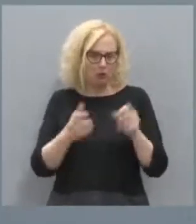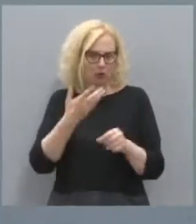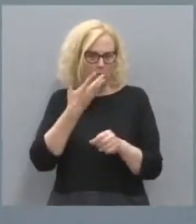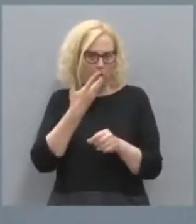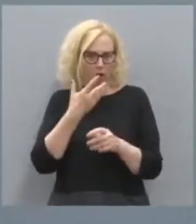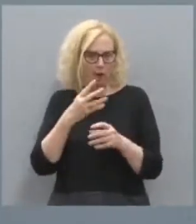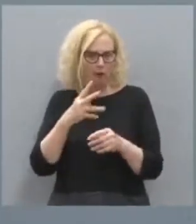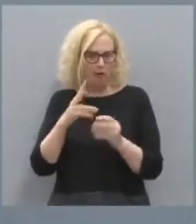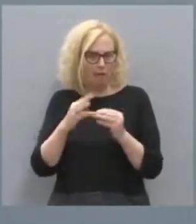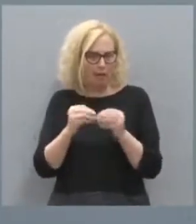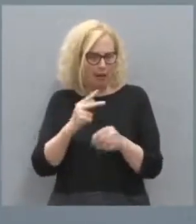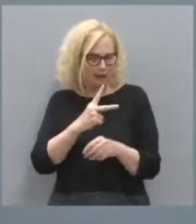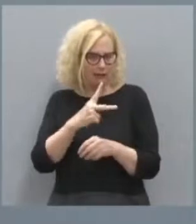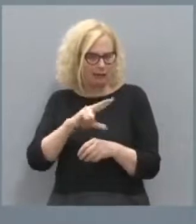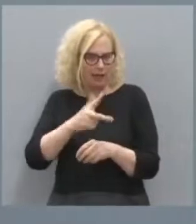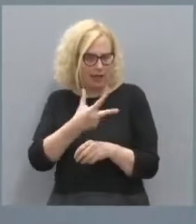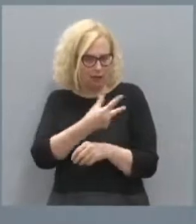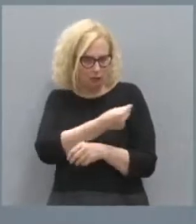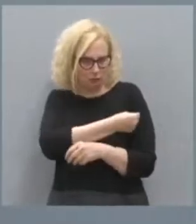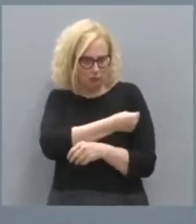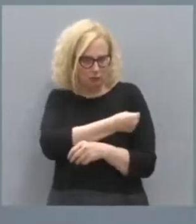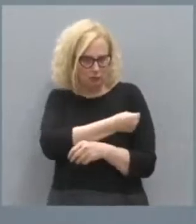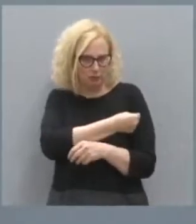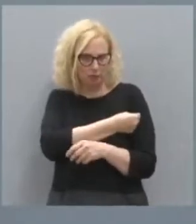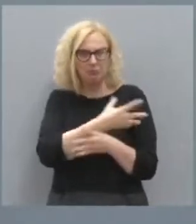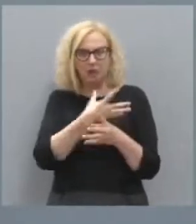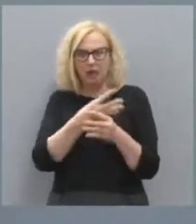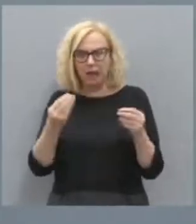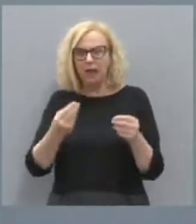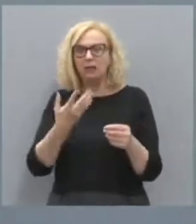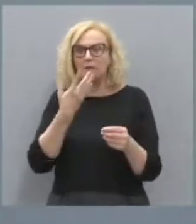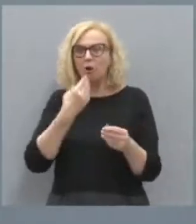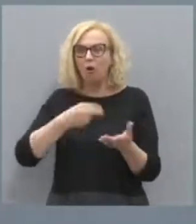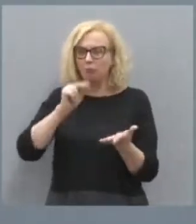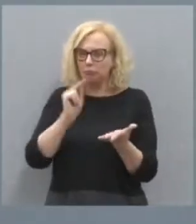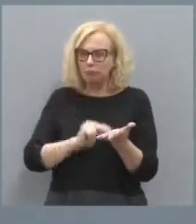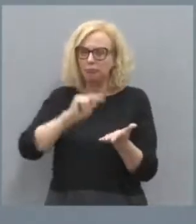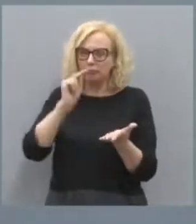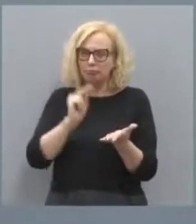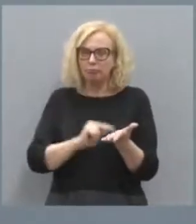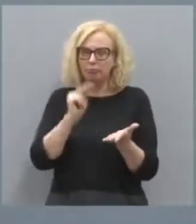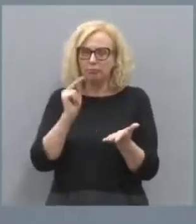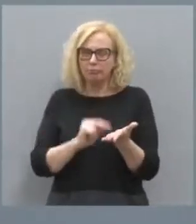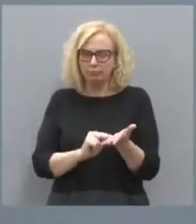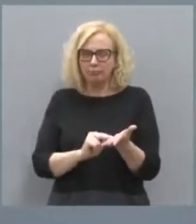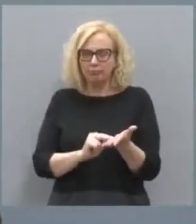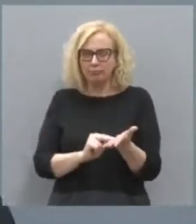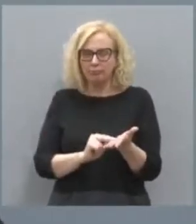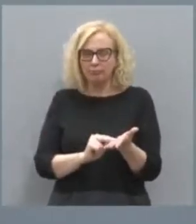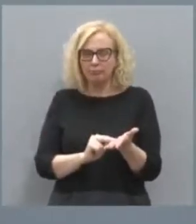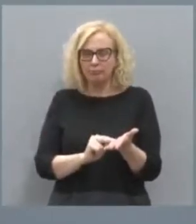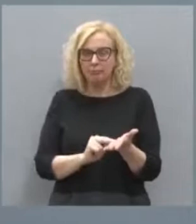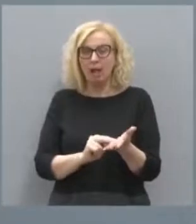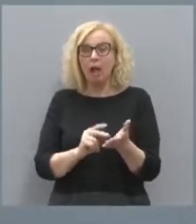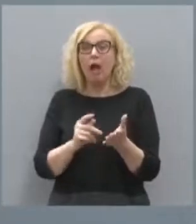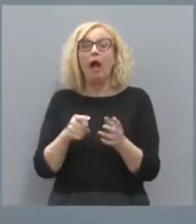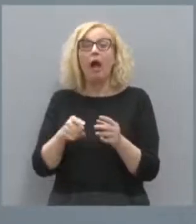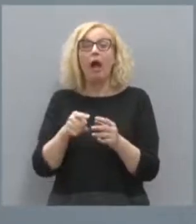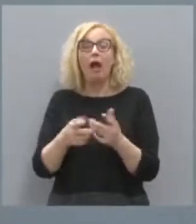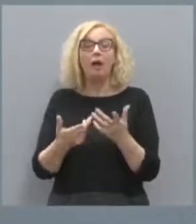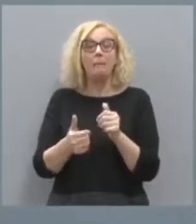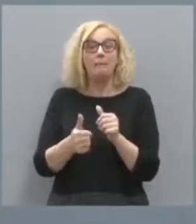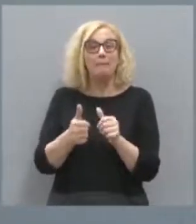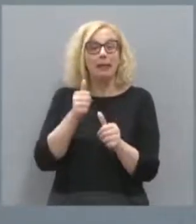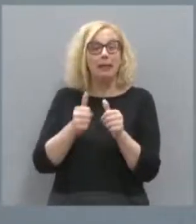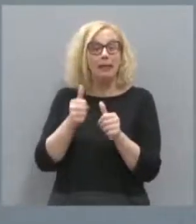sono perché vediamo che c'è la volontà di iscriversi nel sistema delle prenotazioni prima riusciremo a fare